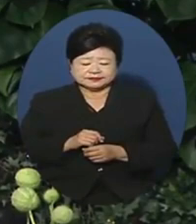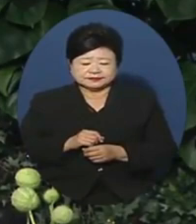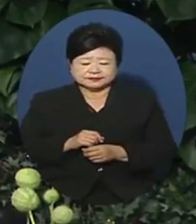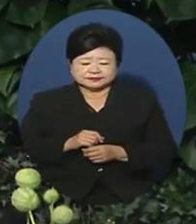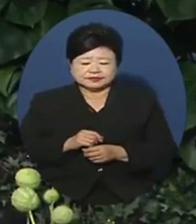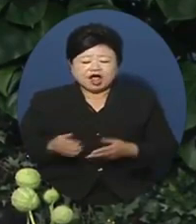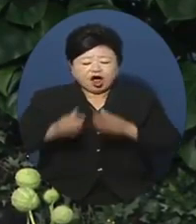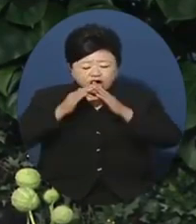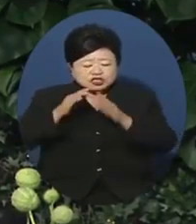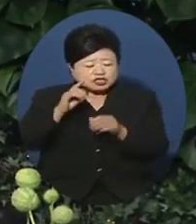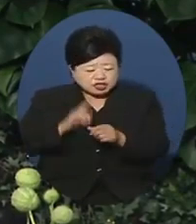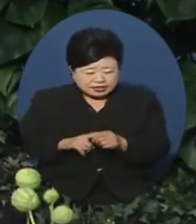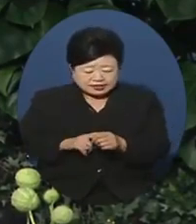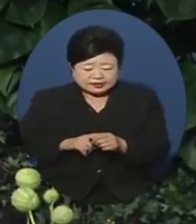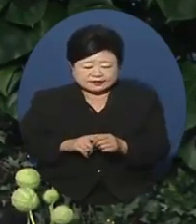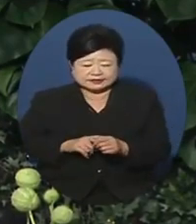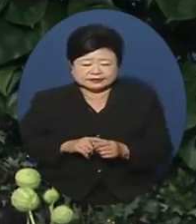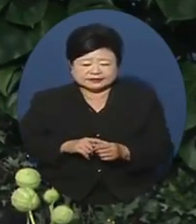건설적인